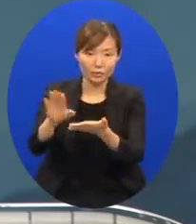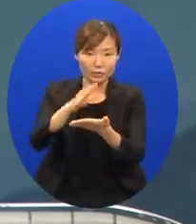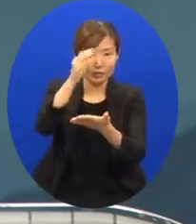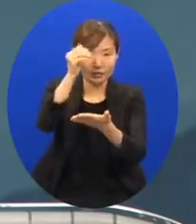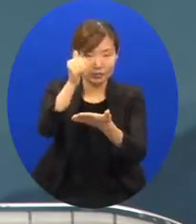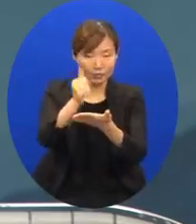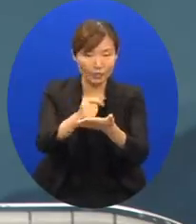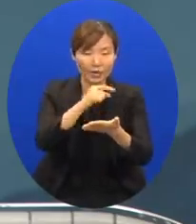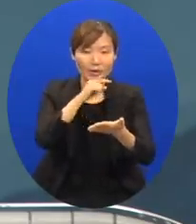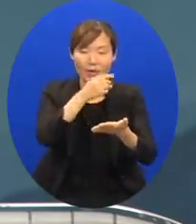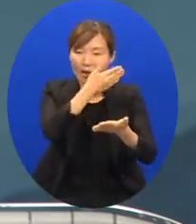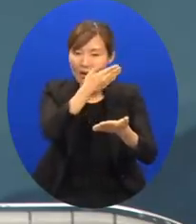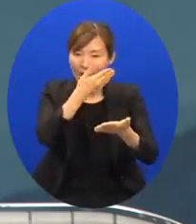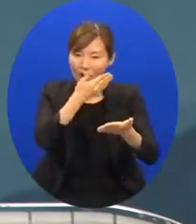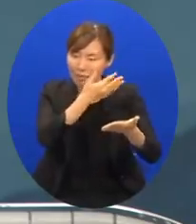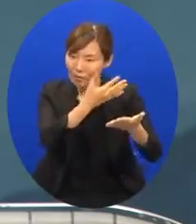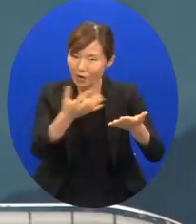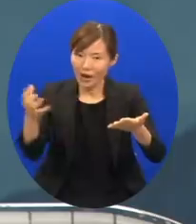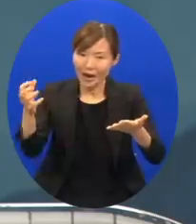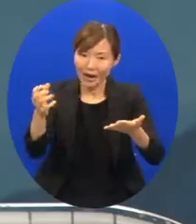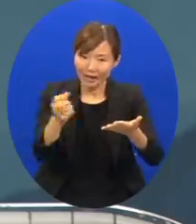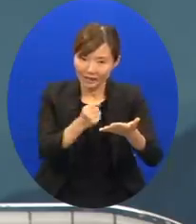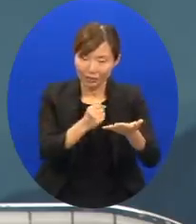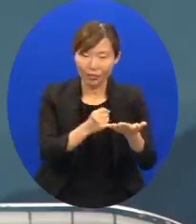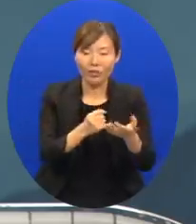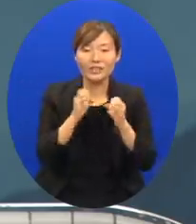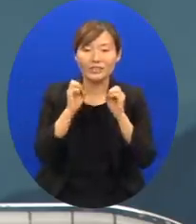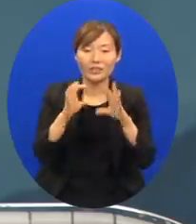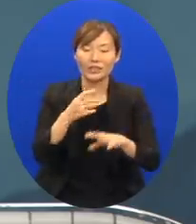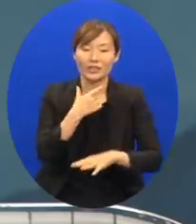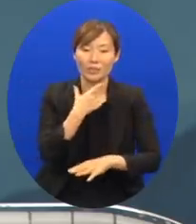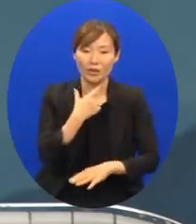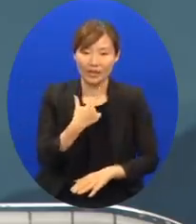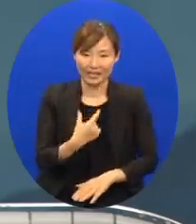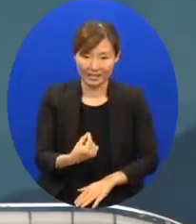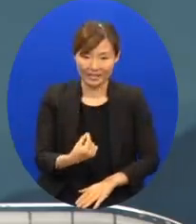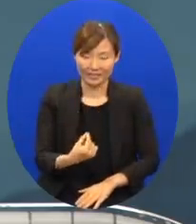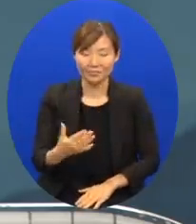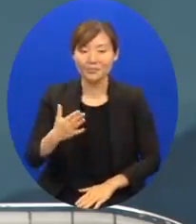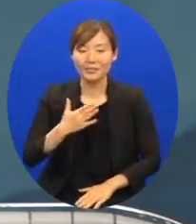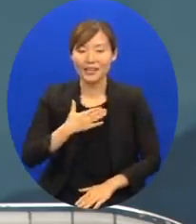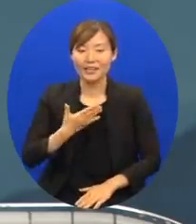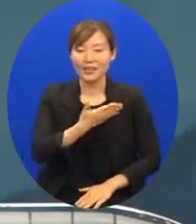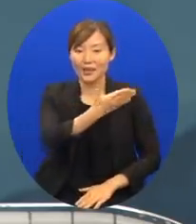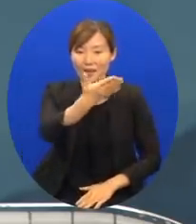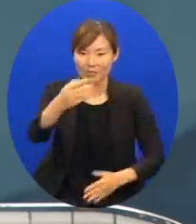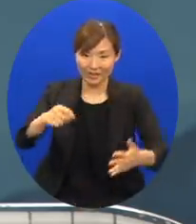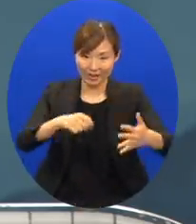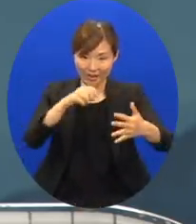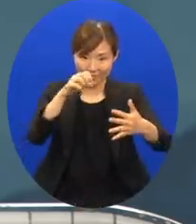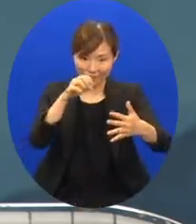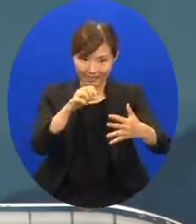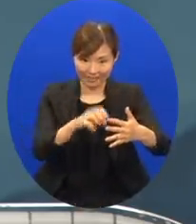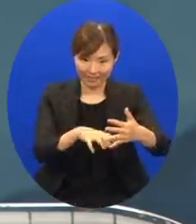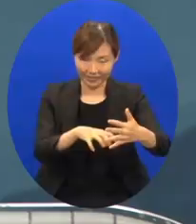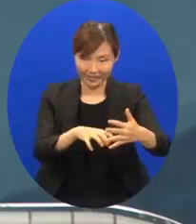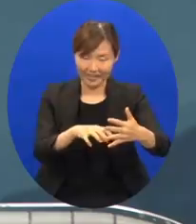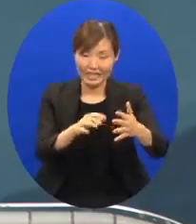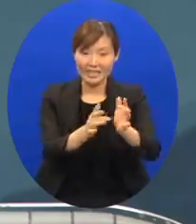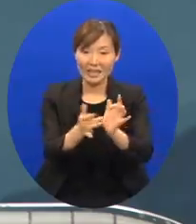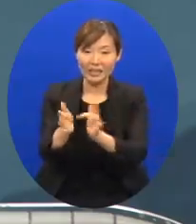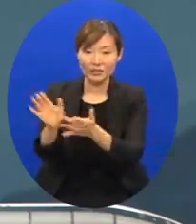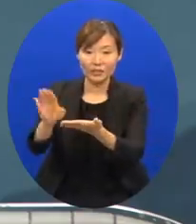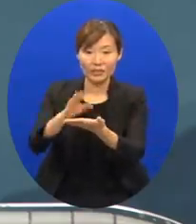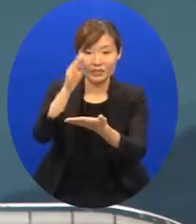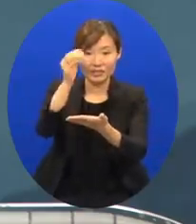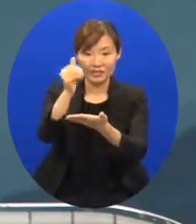그렇게 고백합니다 2절 말씀에 보면 나는 여러분 가운데서 예수 그리스도